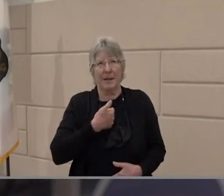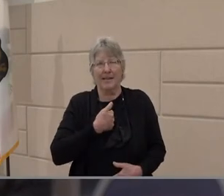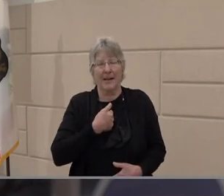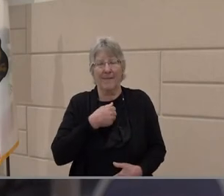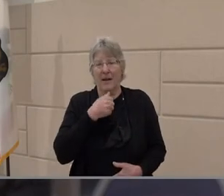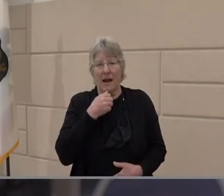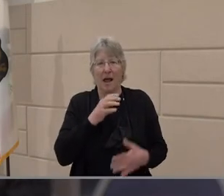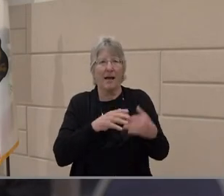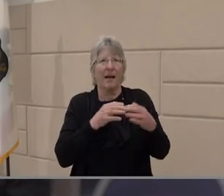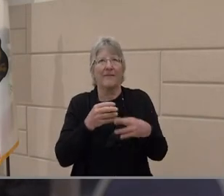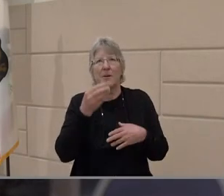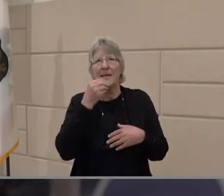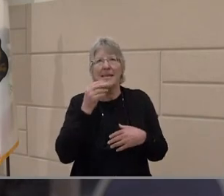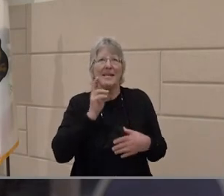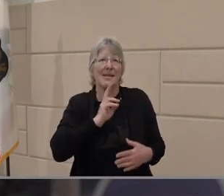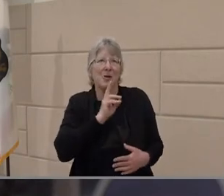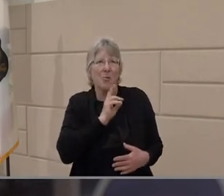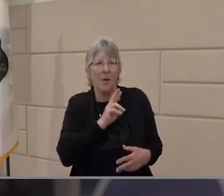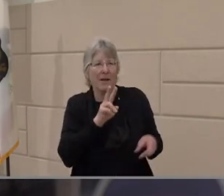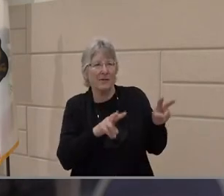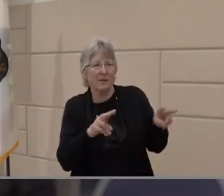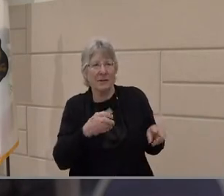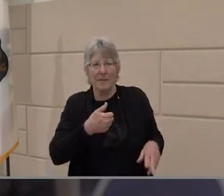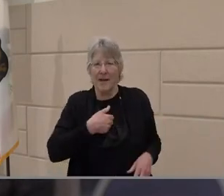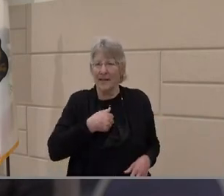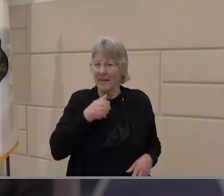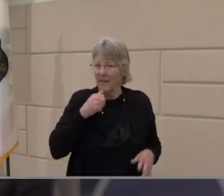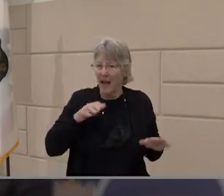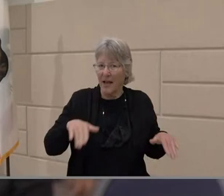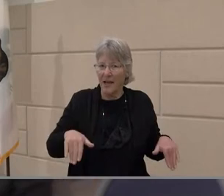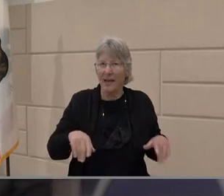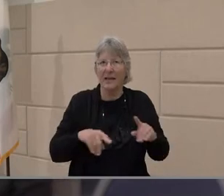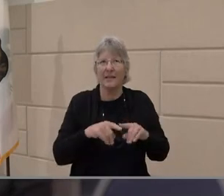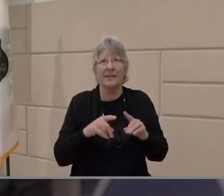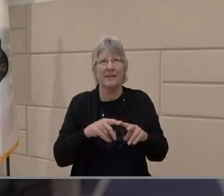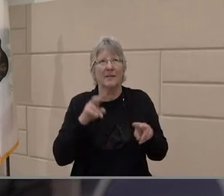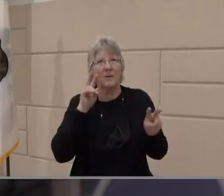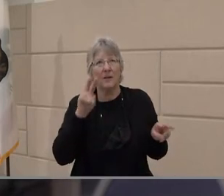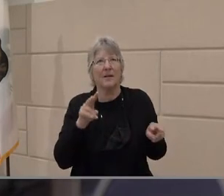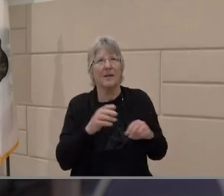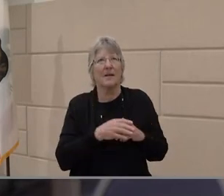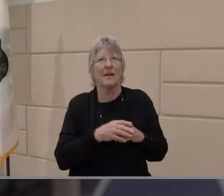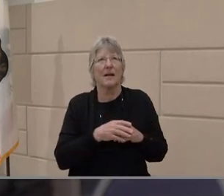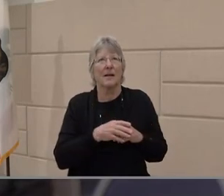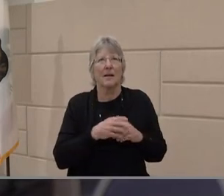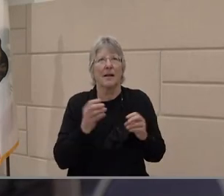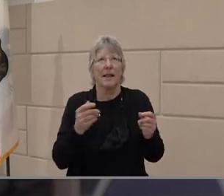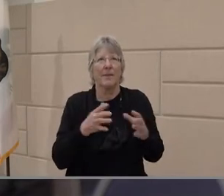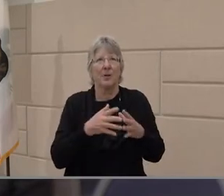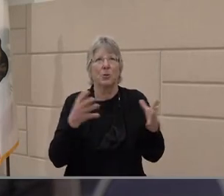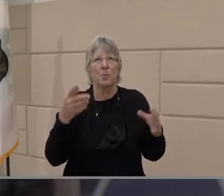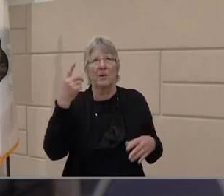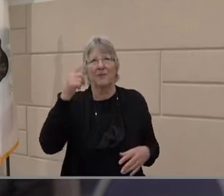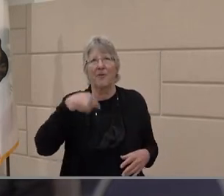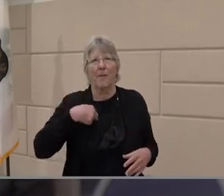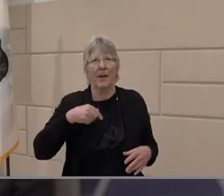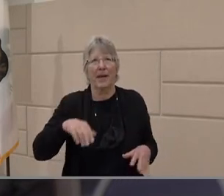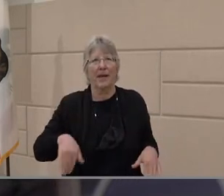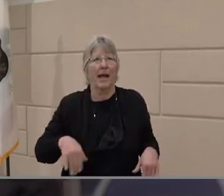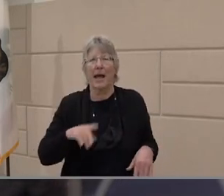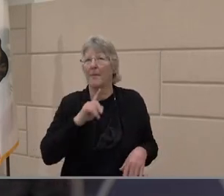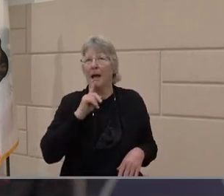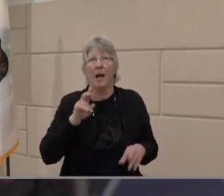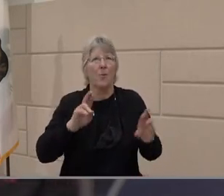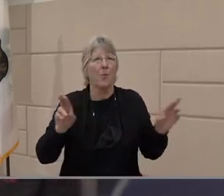អ្នកស្រីចង់ជជែកអំពីជំងឺ Covid ហើយគាត់ចង់និយាយថាគាត់អត់ទាន់មានភាពកក់ក្ដៅនៅឡើយទេក្នុងការចូលទ